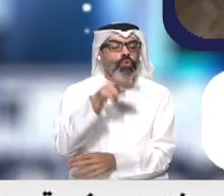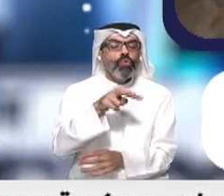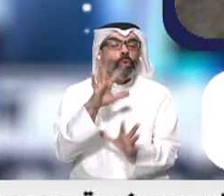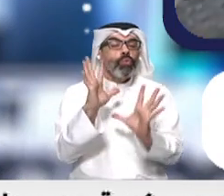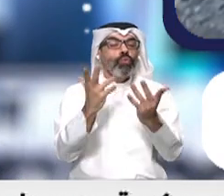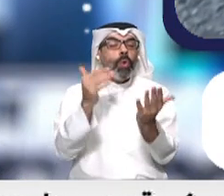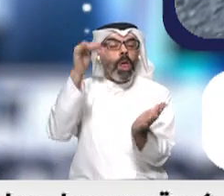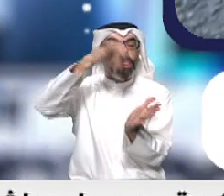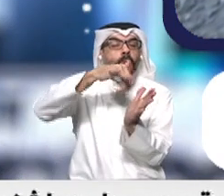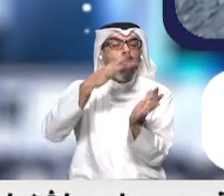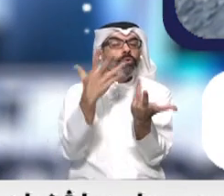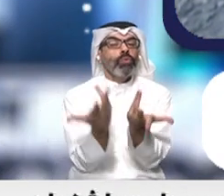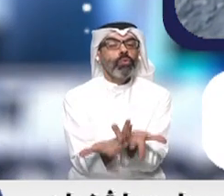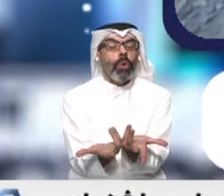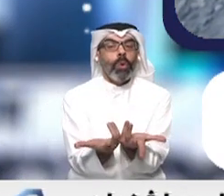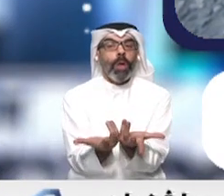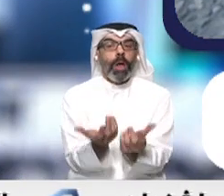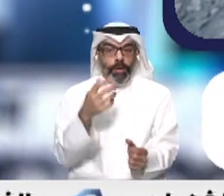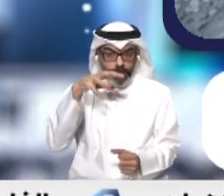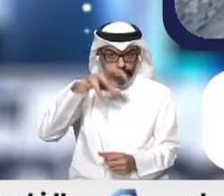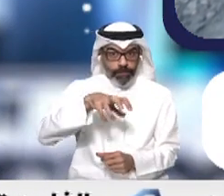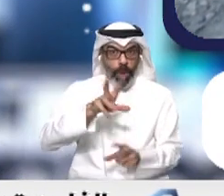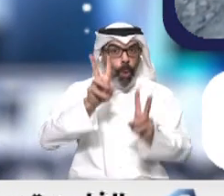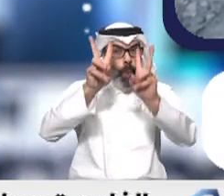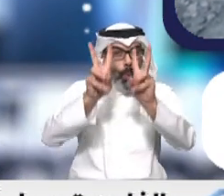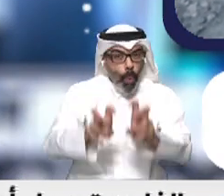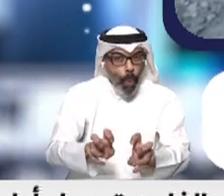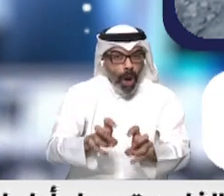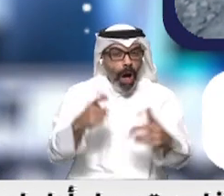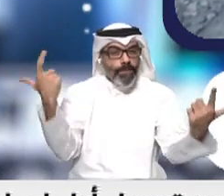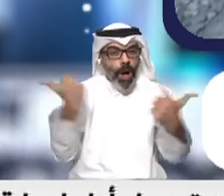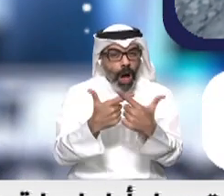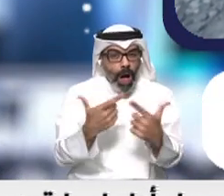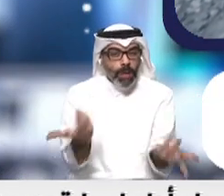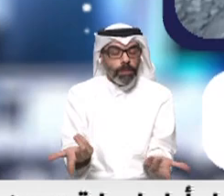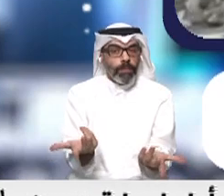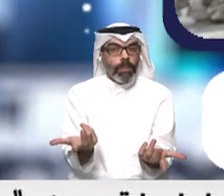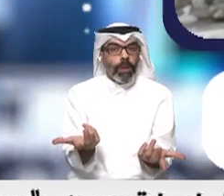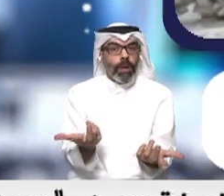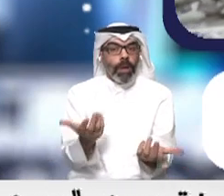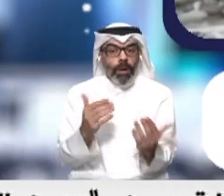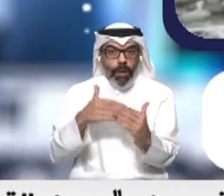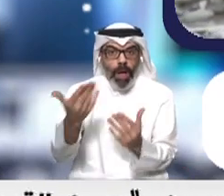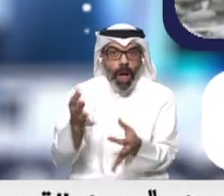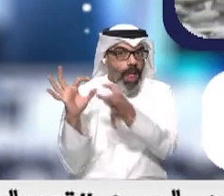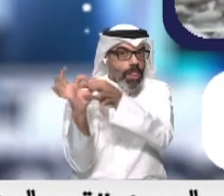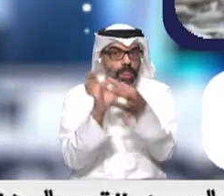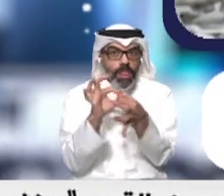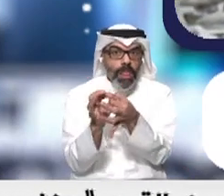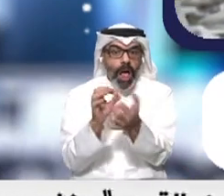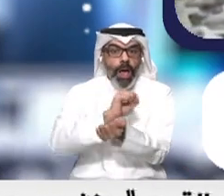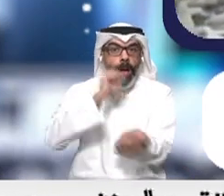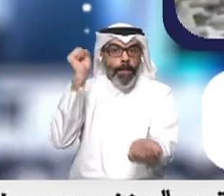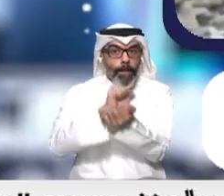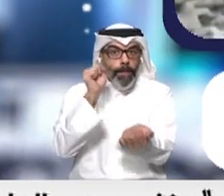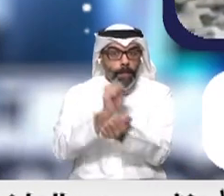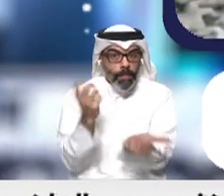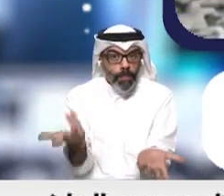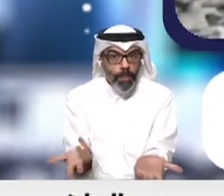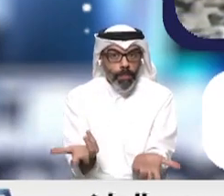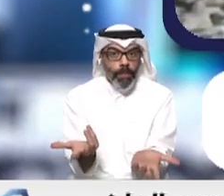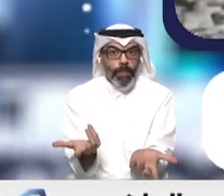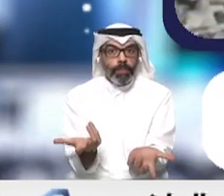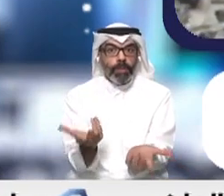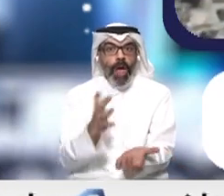إسرائيل ليس فقط على وقف الحرب وأيضا حل صفقة الرهائن والأسرى الفلسطينيين، وإنما